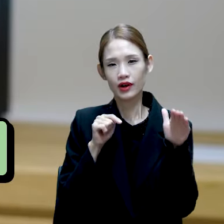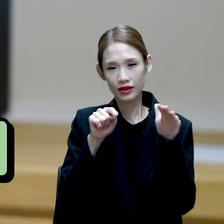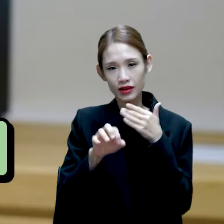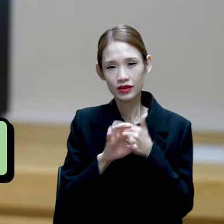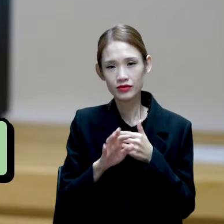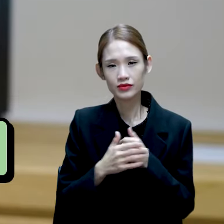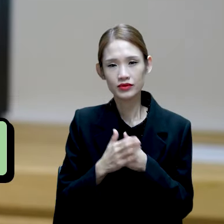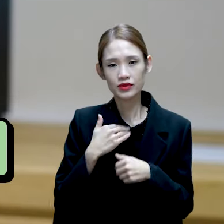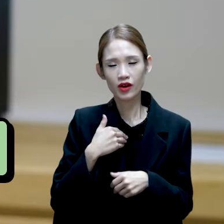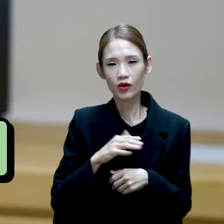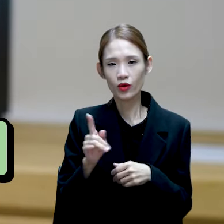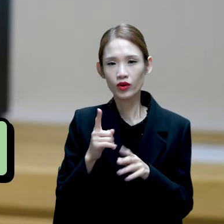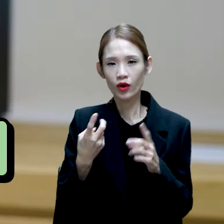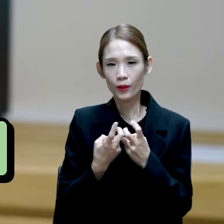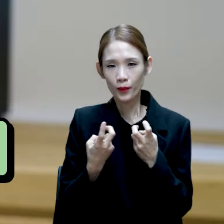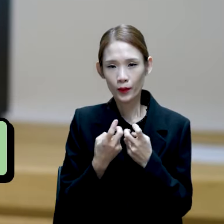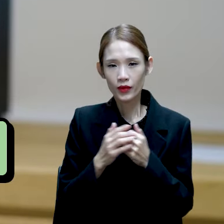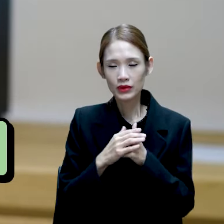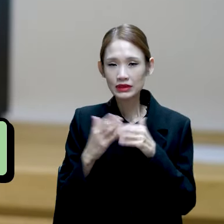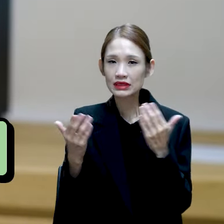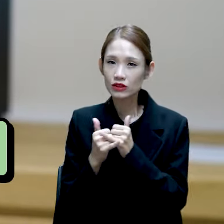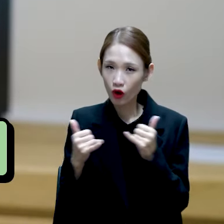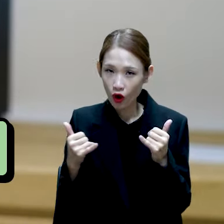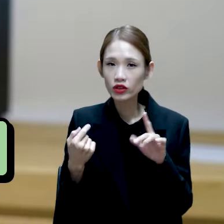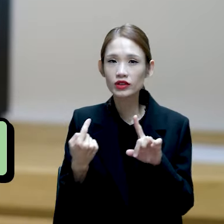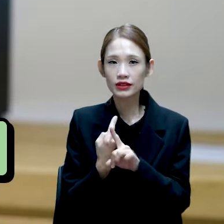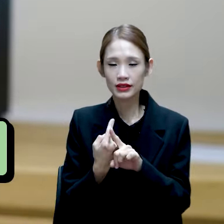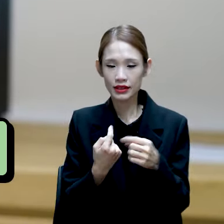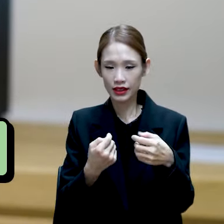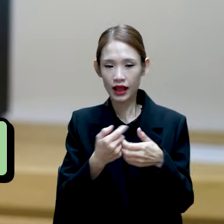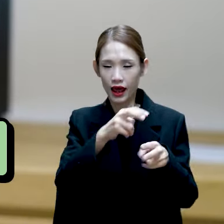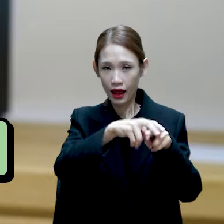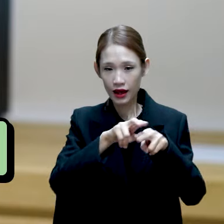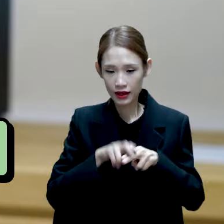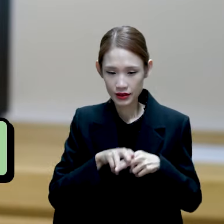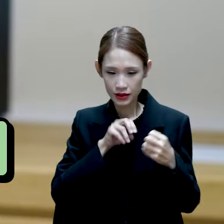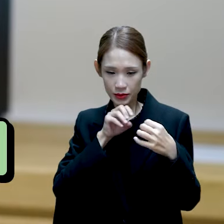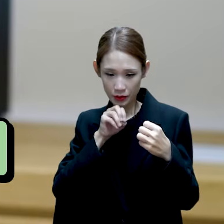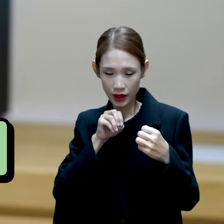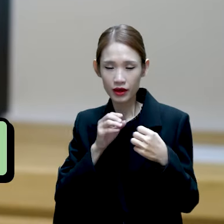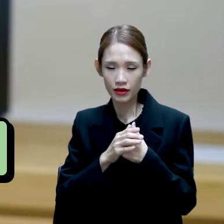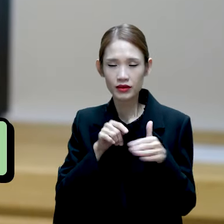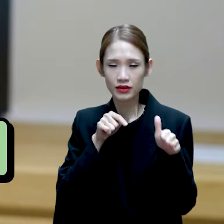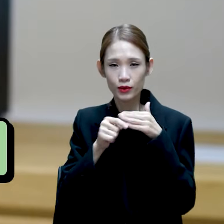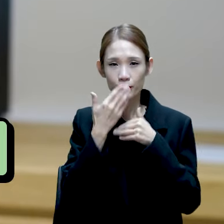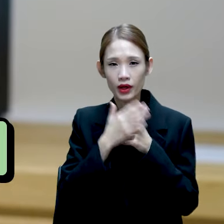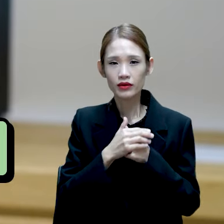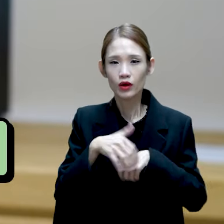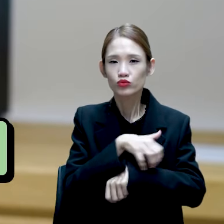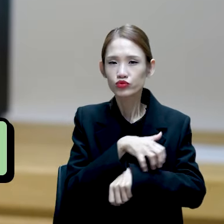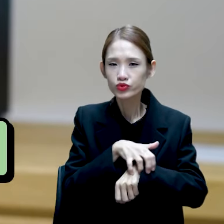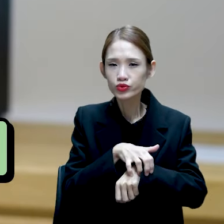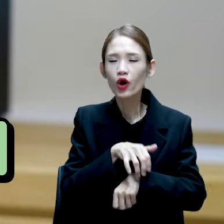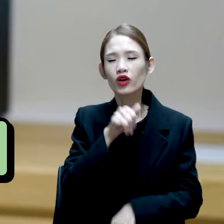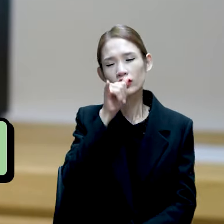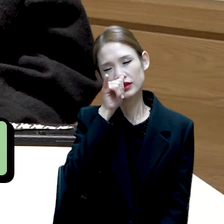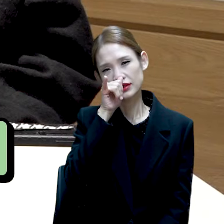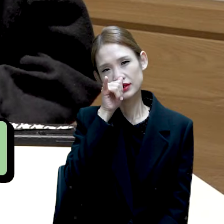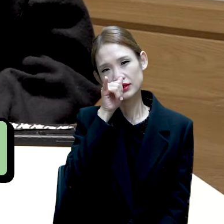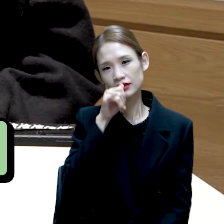뭐 변수에 대해서 어떤 직원분들이 대처를 해줄 수 있으니까 이용하는데, 이용할 때 불편한 점들이 사실